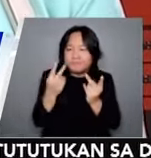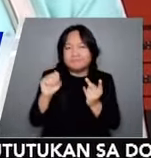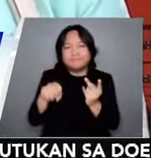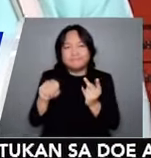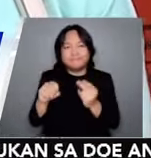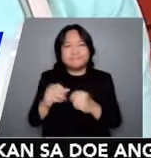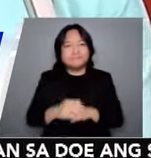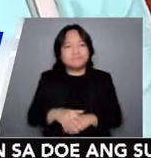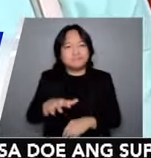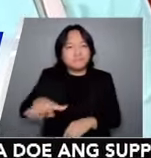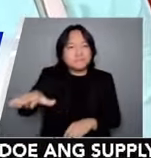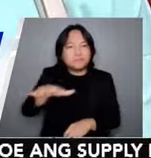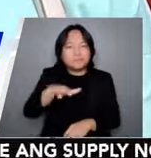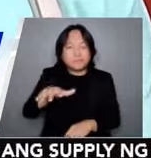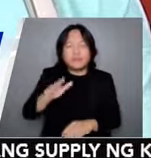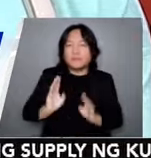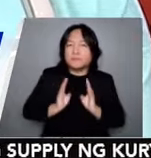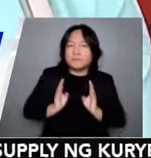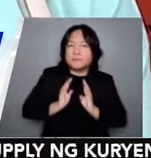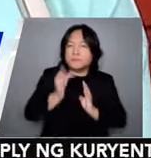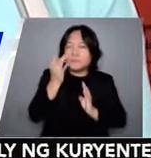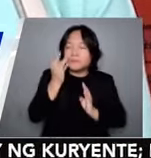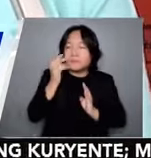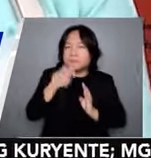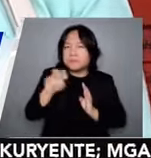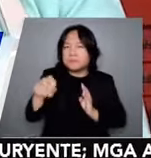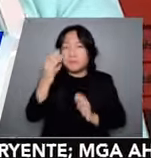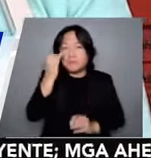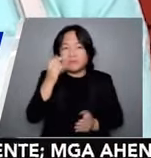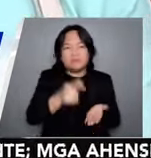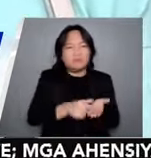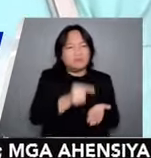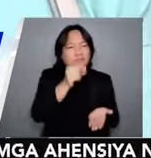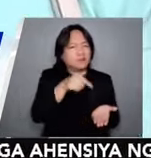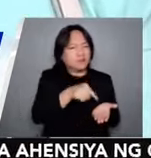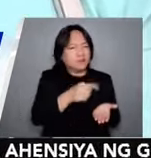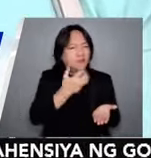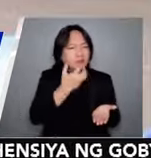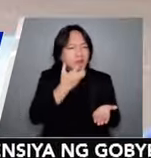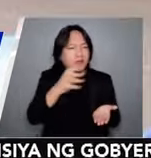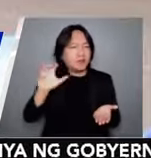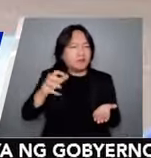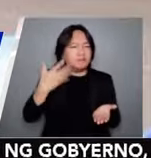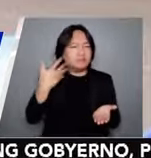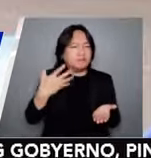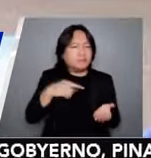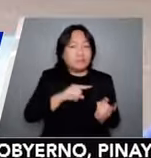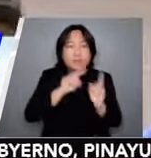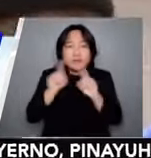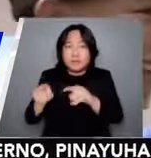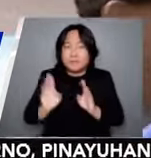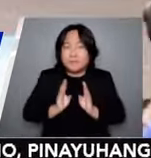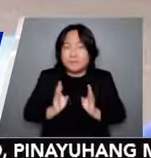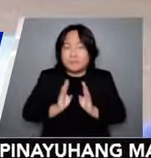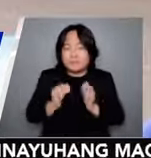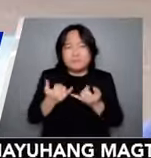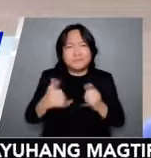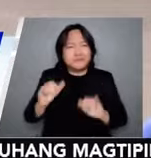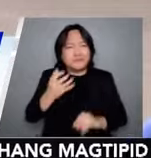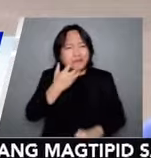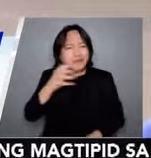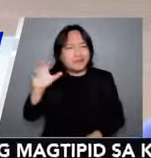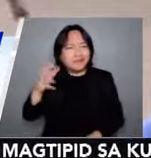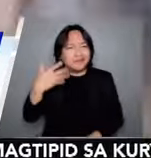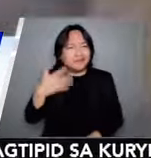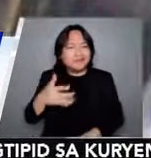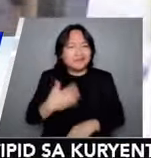Baguio. Sa Tarlac kasi mainit eh, no? Dito mainit na rin eh. Nag-t-shirt na lang po kami minsan. Tapos hindi na po kami